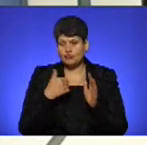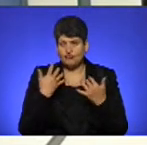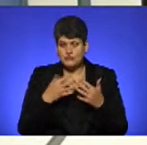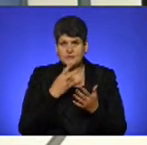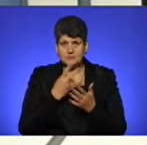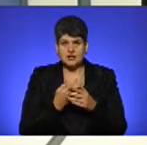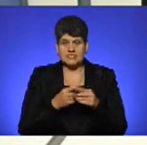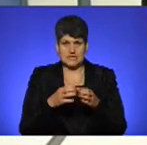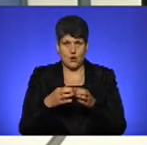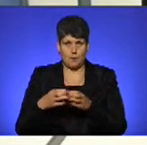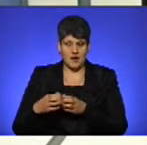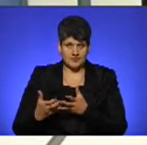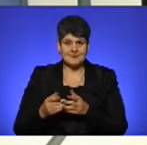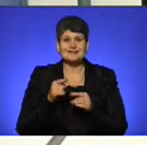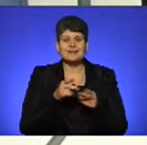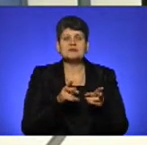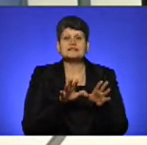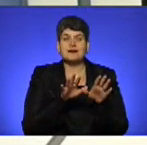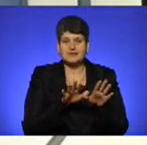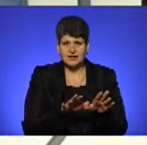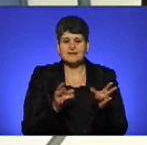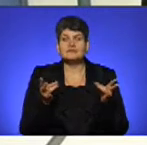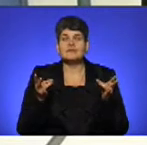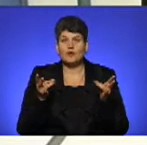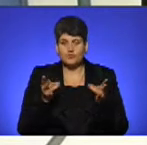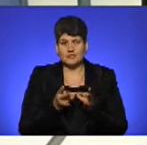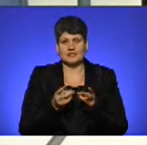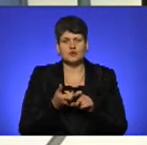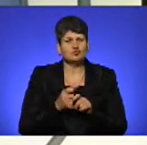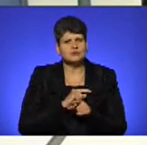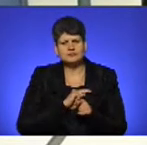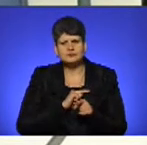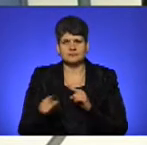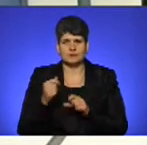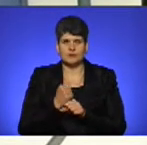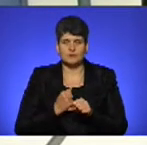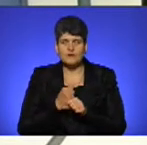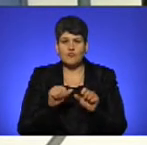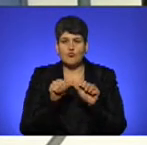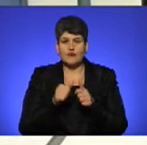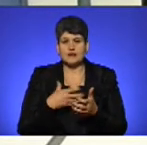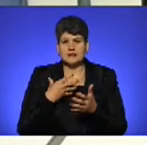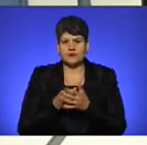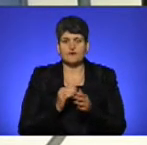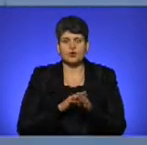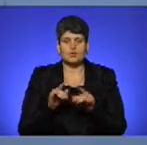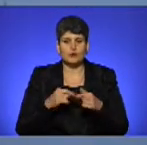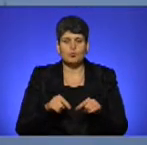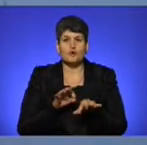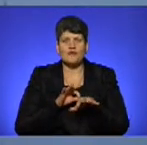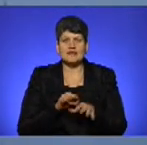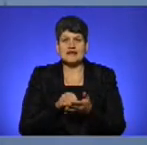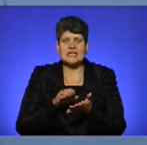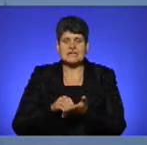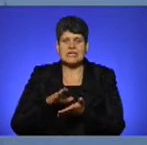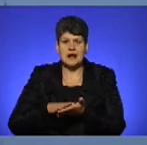ці громади. Звичайно, що за ними залишається необхідність дуже оперативно спрацювати по формуванню своїх виконавчих органів, провести відповідну